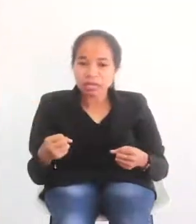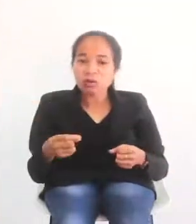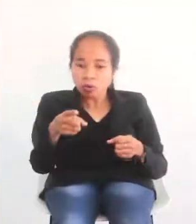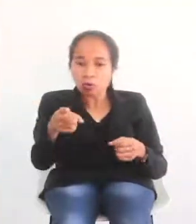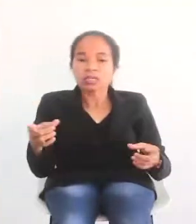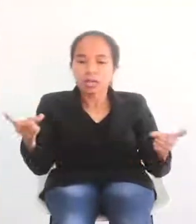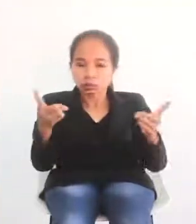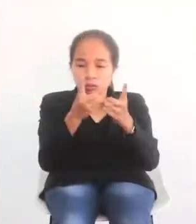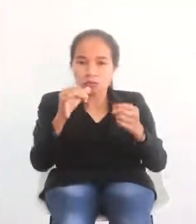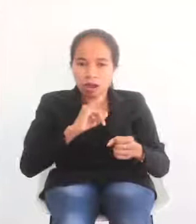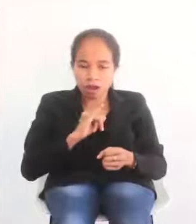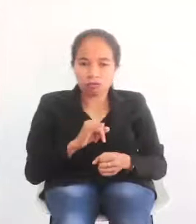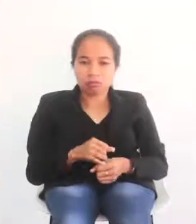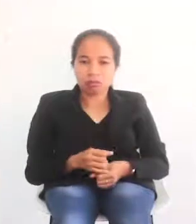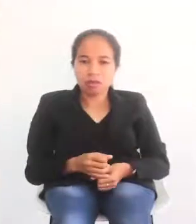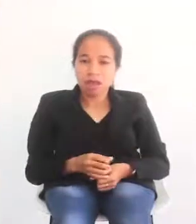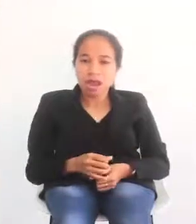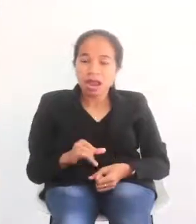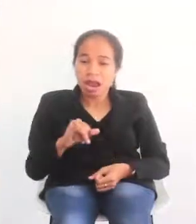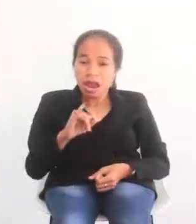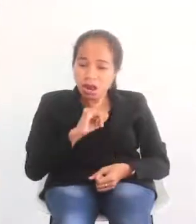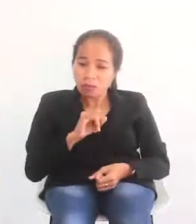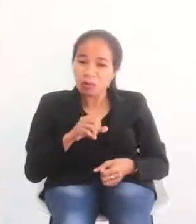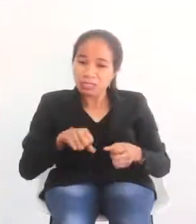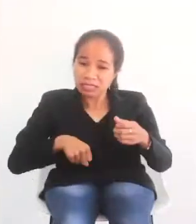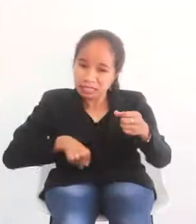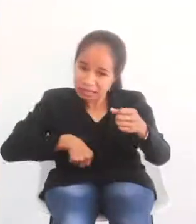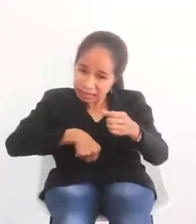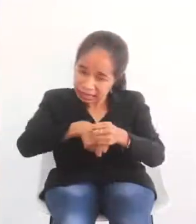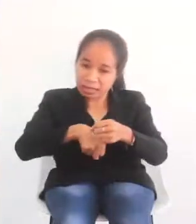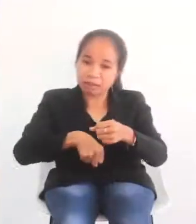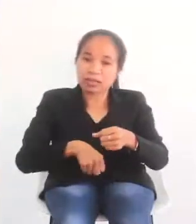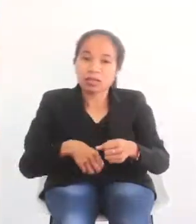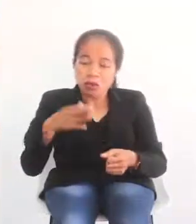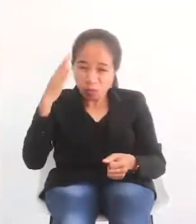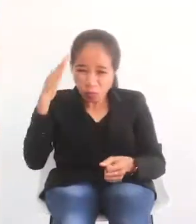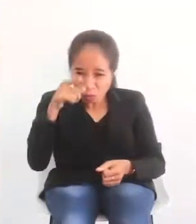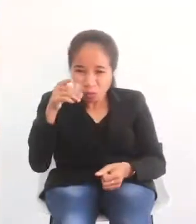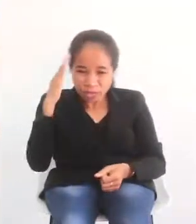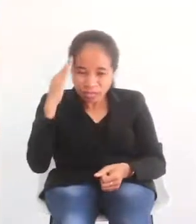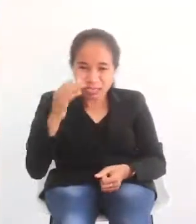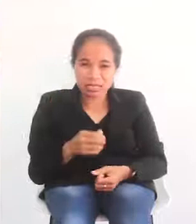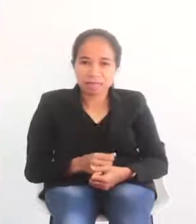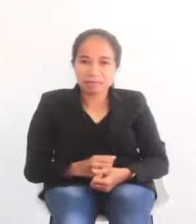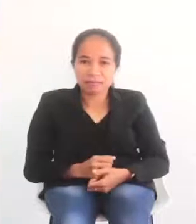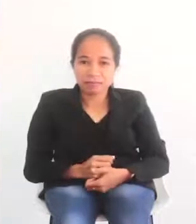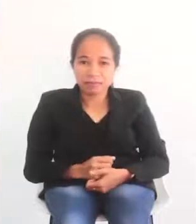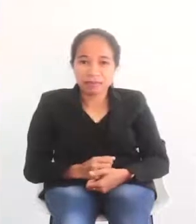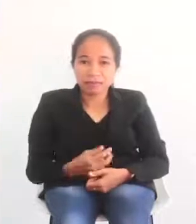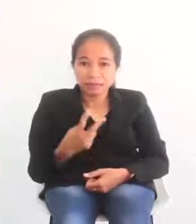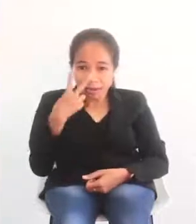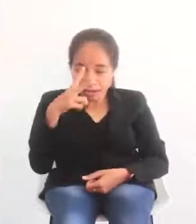hau. Hau mak ohin tebe o hatene kalai. Ni hateke bai